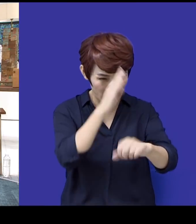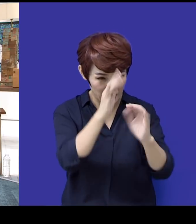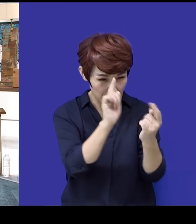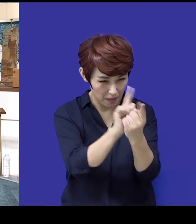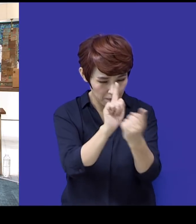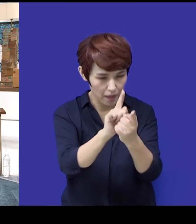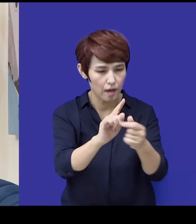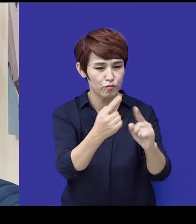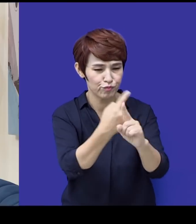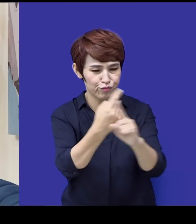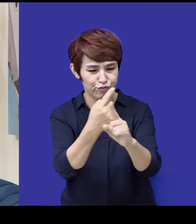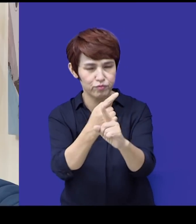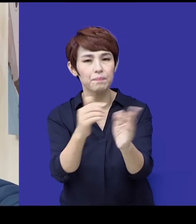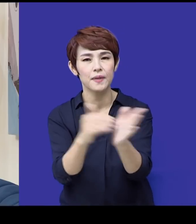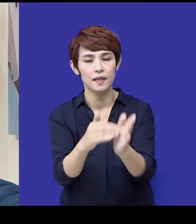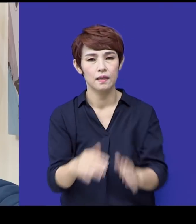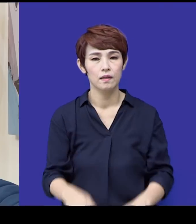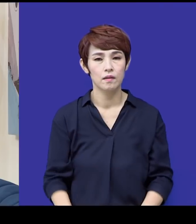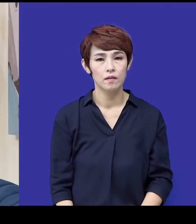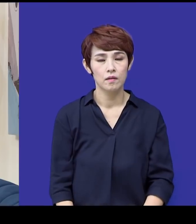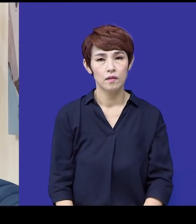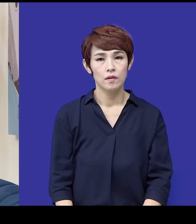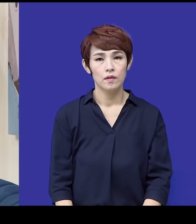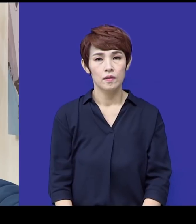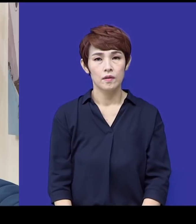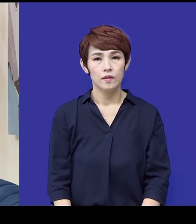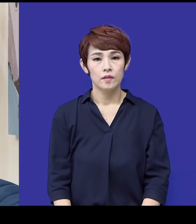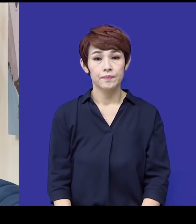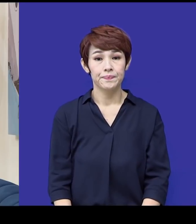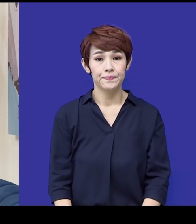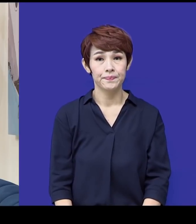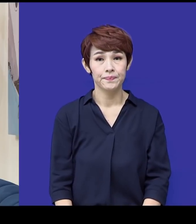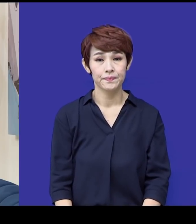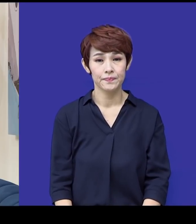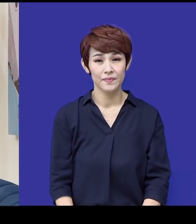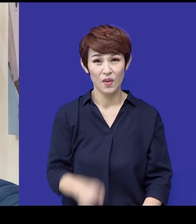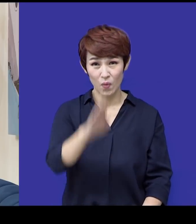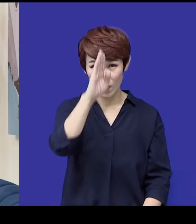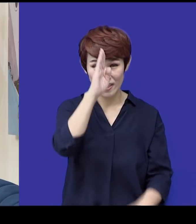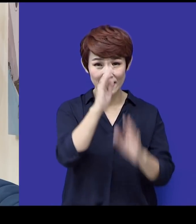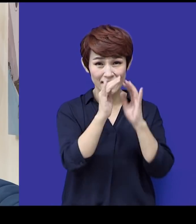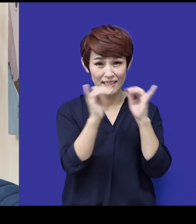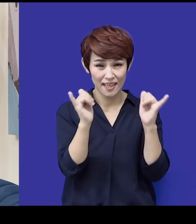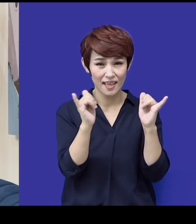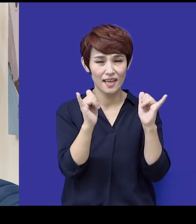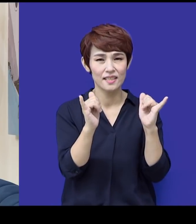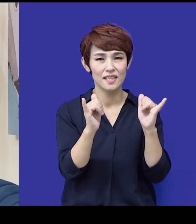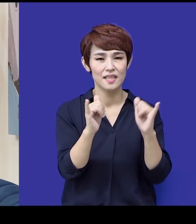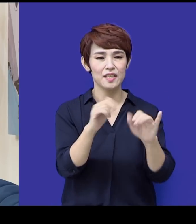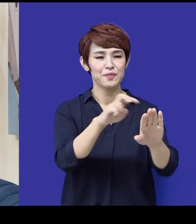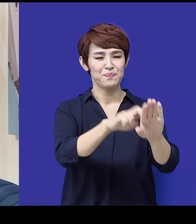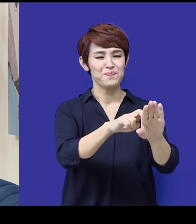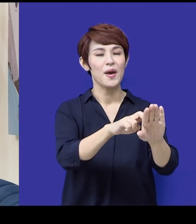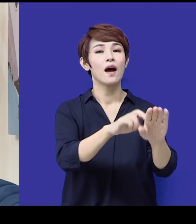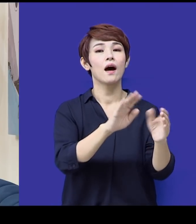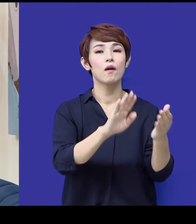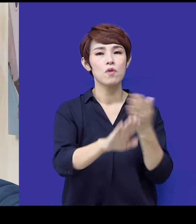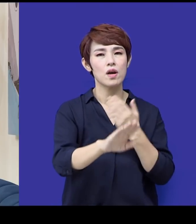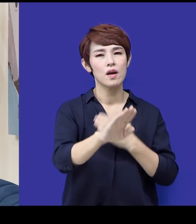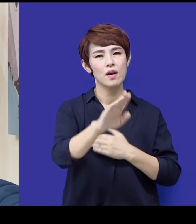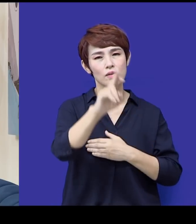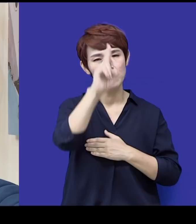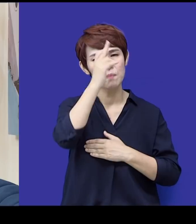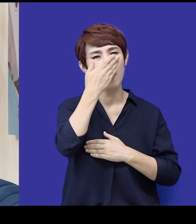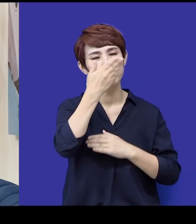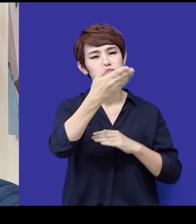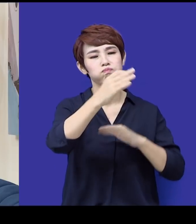거기 가면은 이제 그 환자들이 그 진료하고 나면 점심을 사줘요. 네. 그러면 뭐 이렇게 뭐 찌개